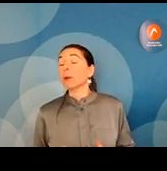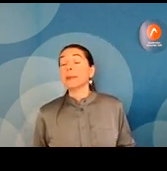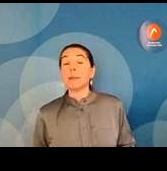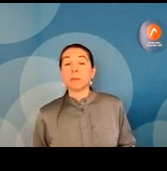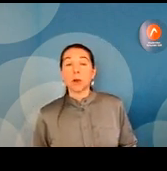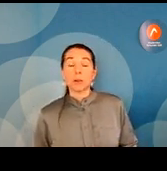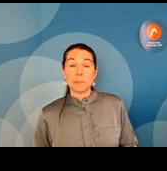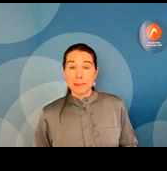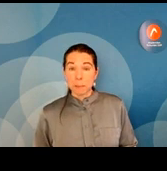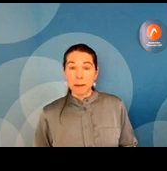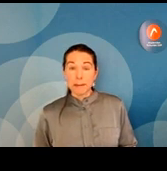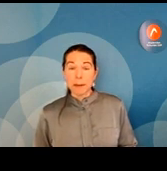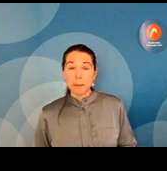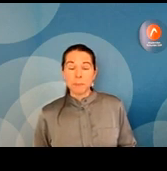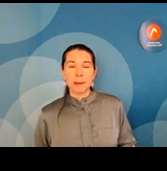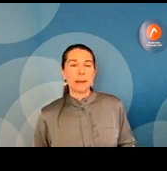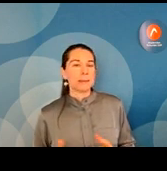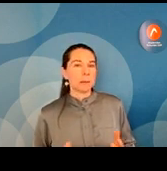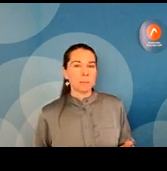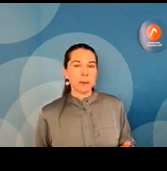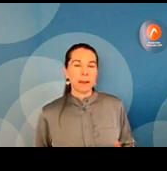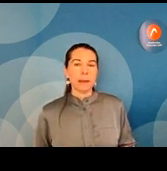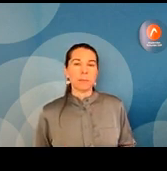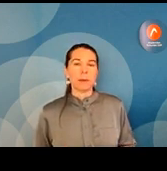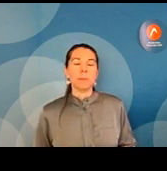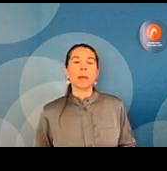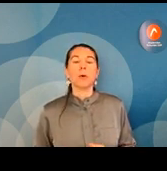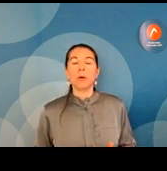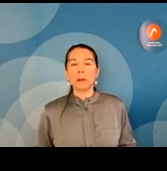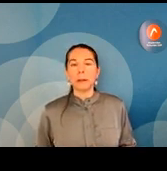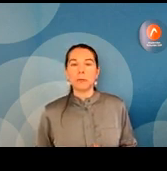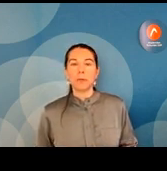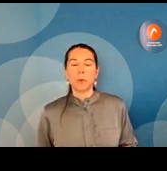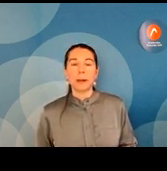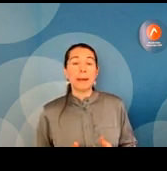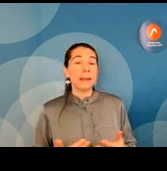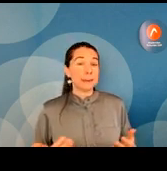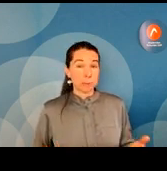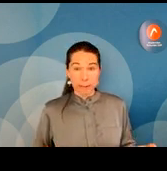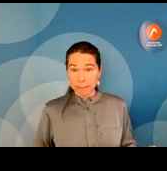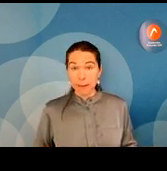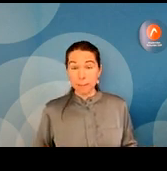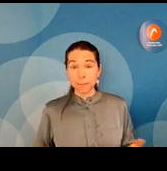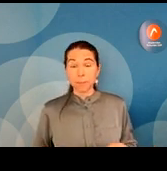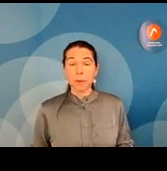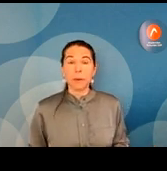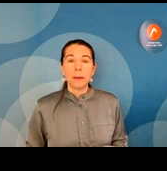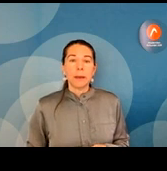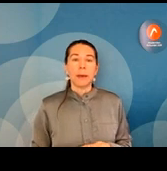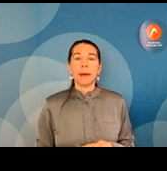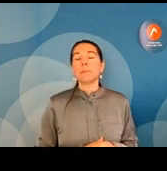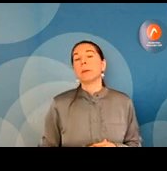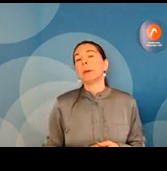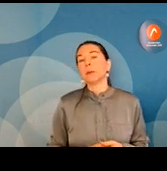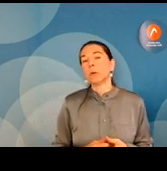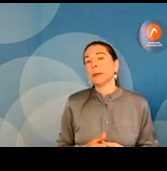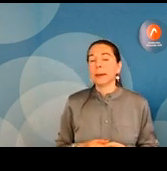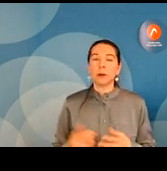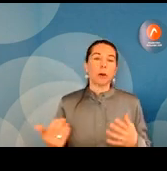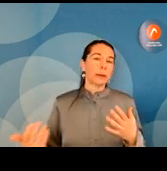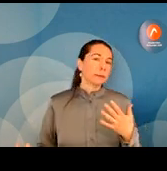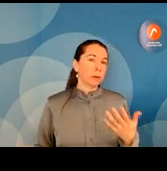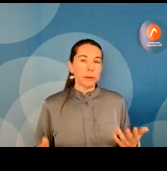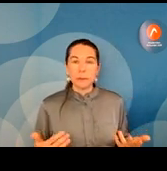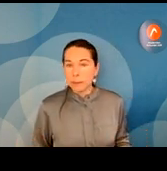vara då vissa kollektivavtalsbestämmelser, till exempel att man med åldern får längre semester. Att man med